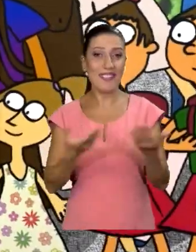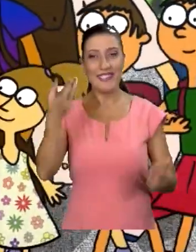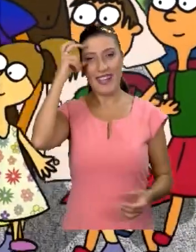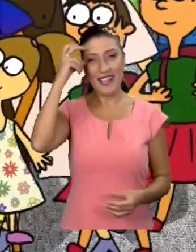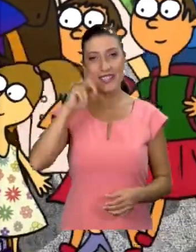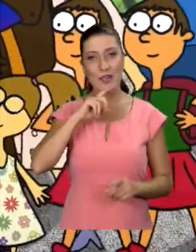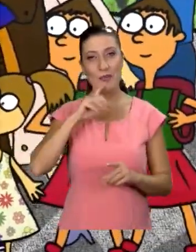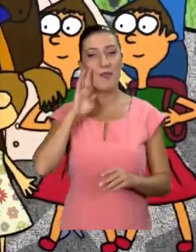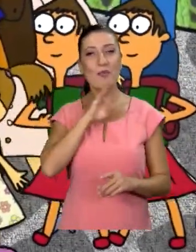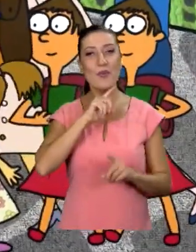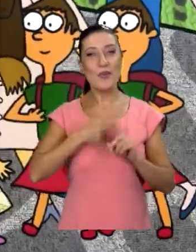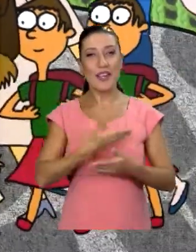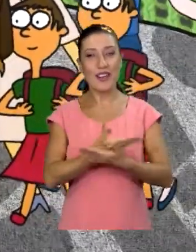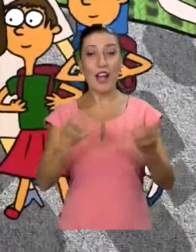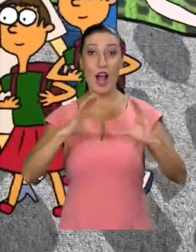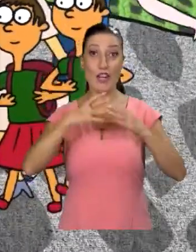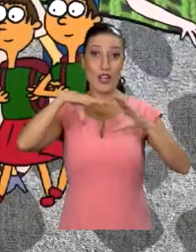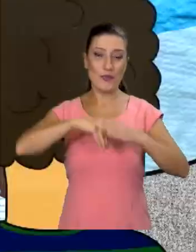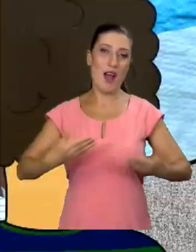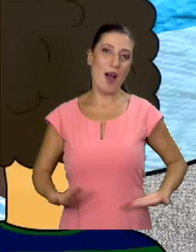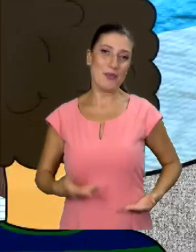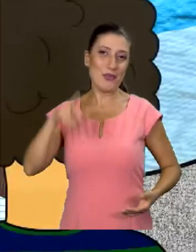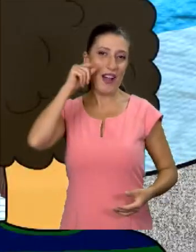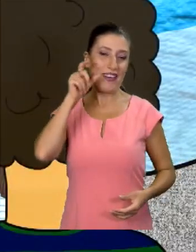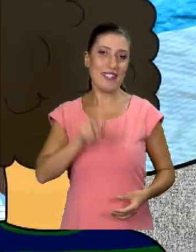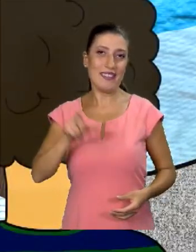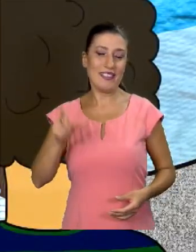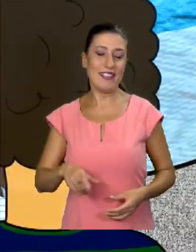ջերիներ, մորաքույրներ, աշխարհում